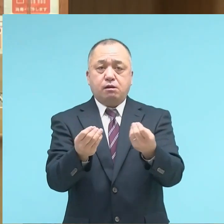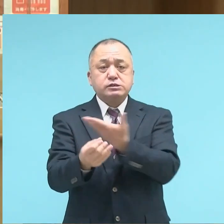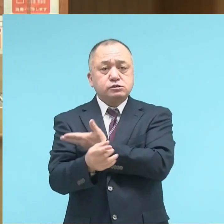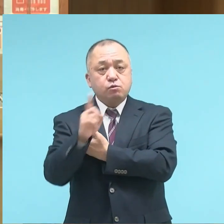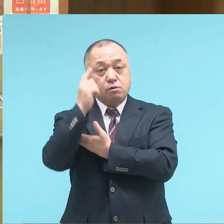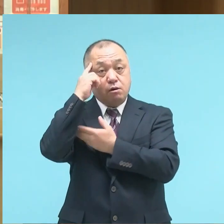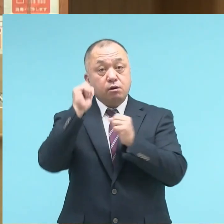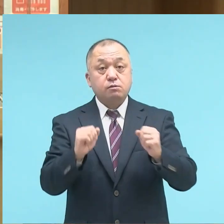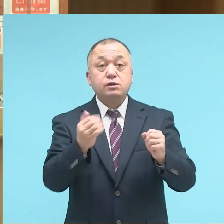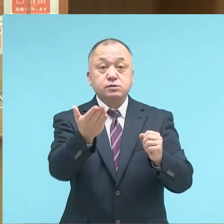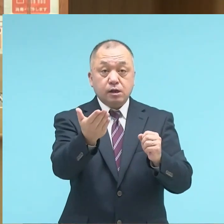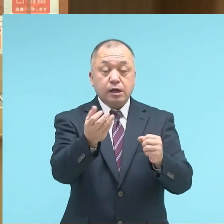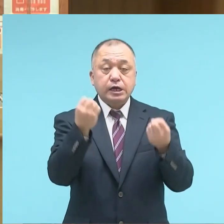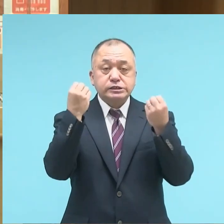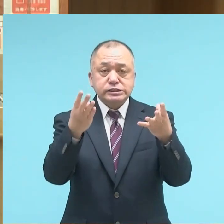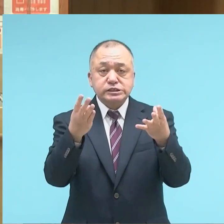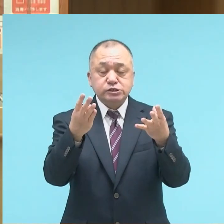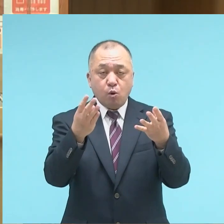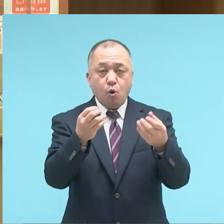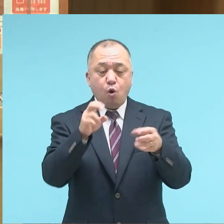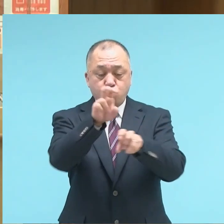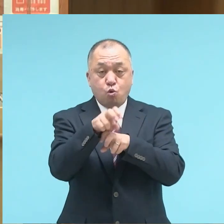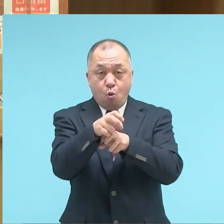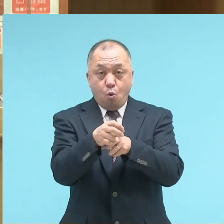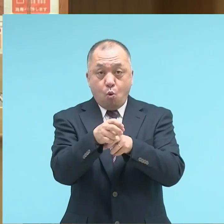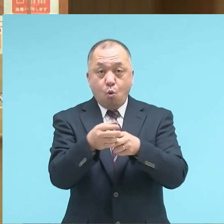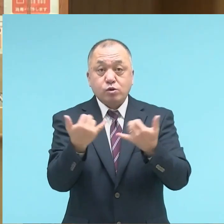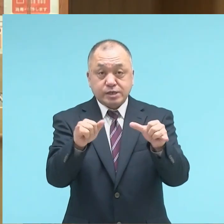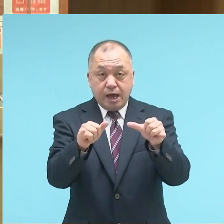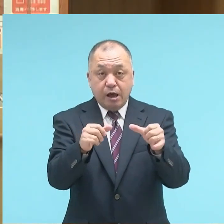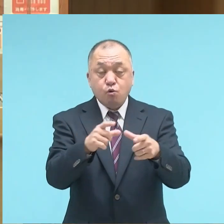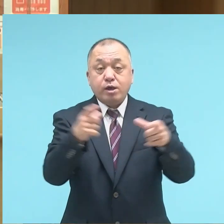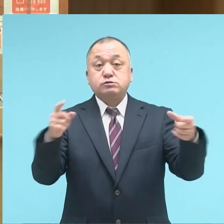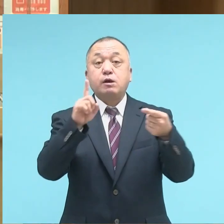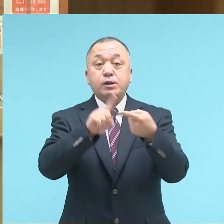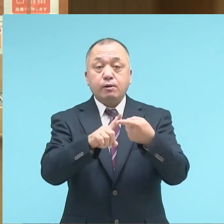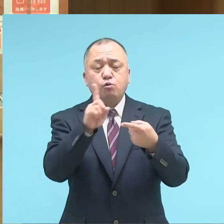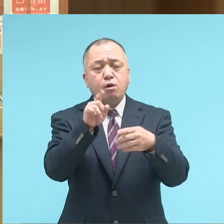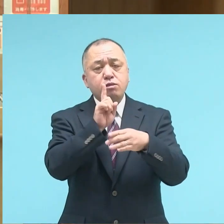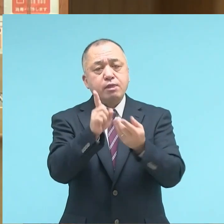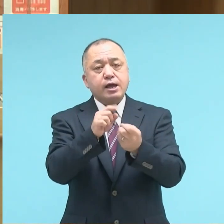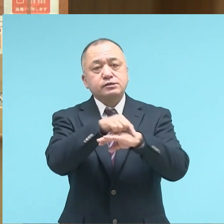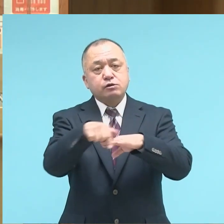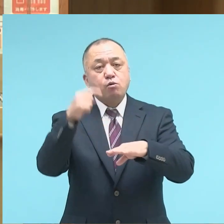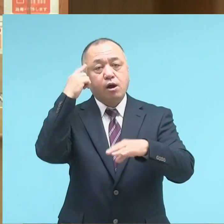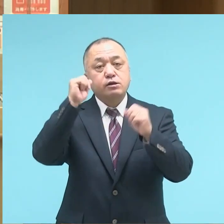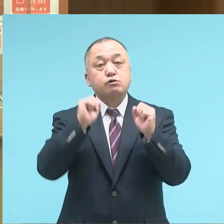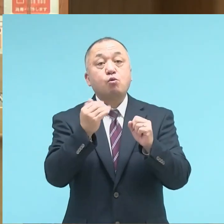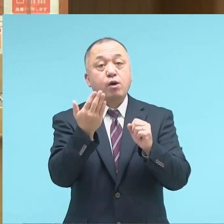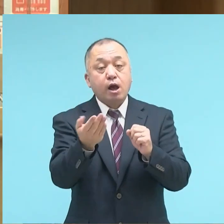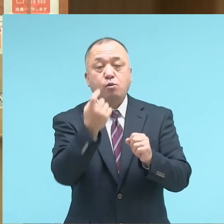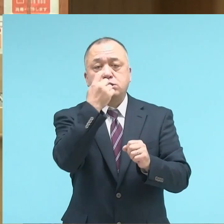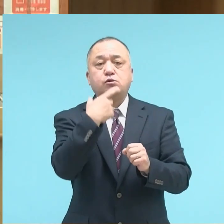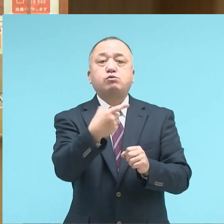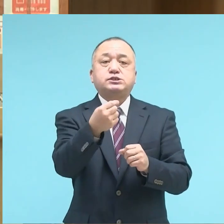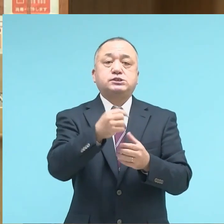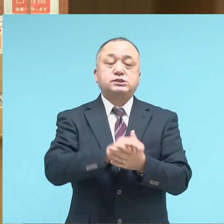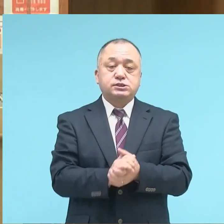地域収納者を増やしていくためにどういう対策をこれから打ち出されていきたいかというところを教えていただきたいです。 はい、